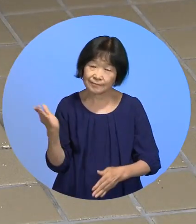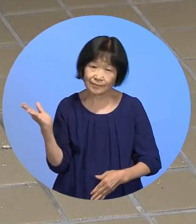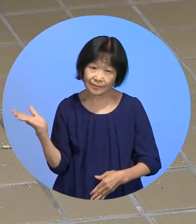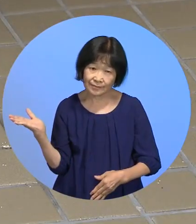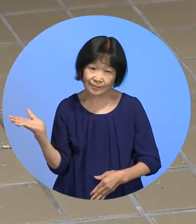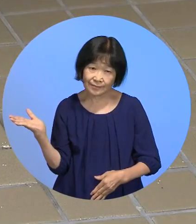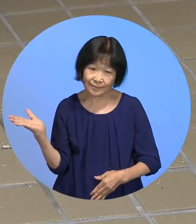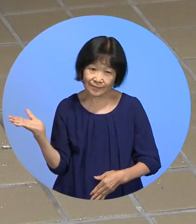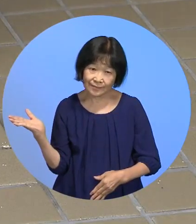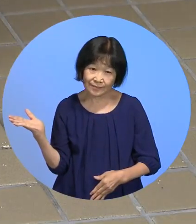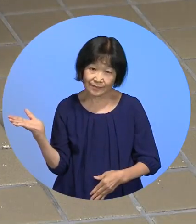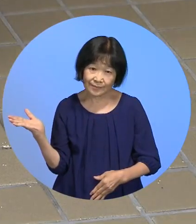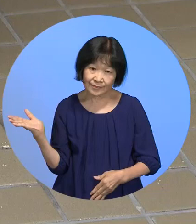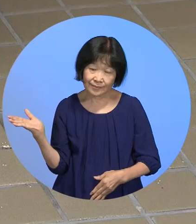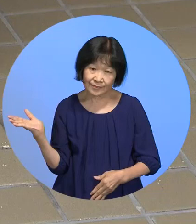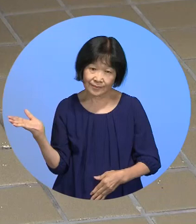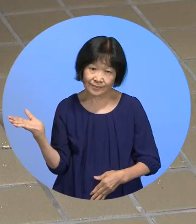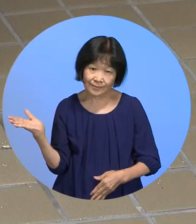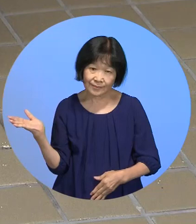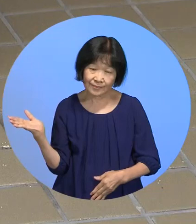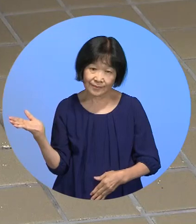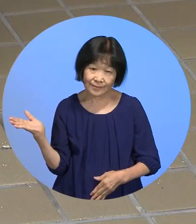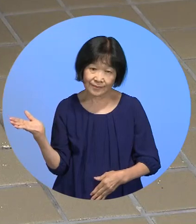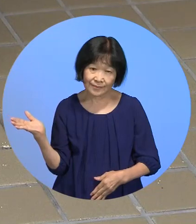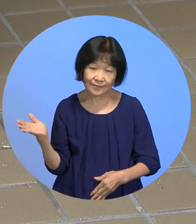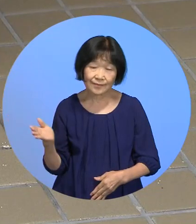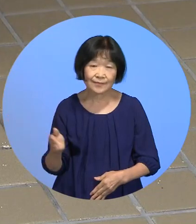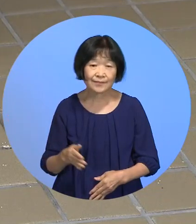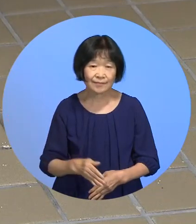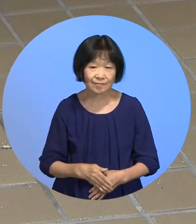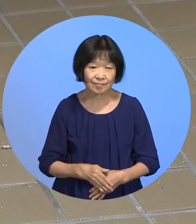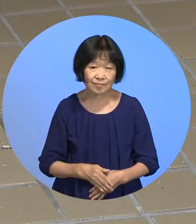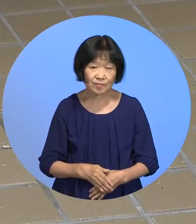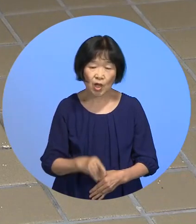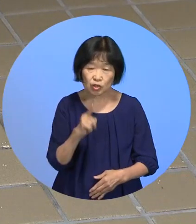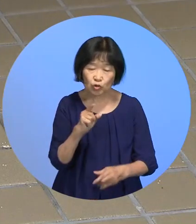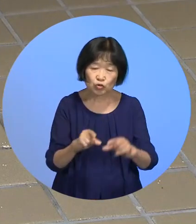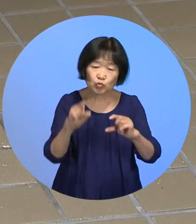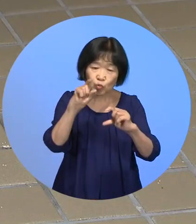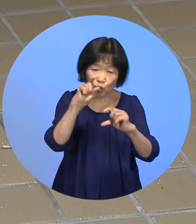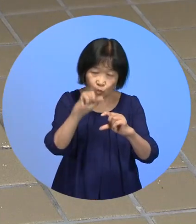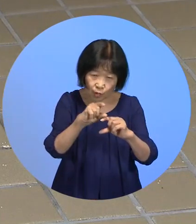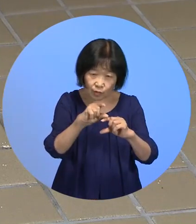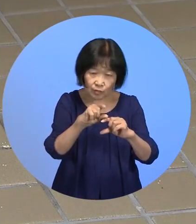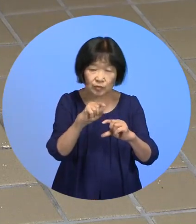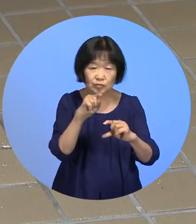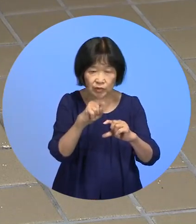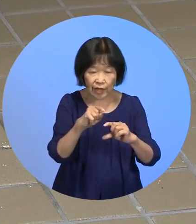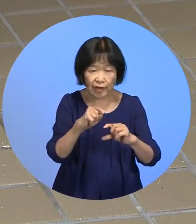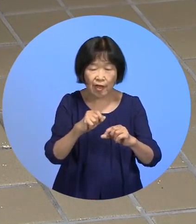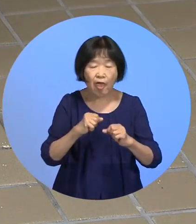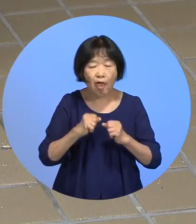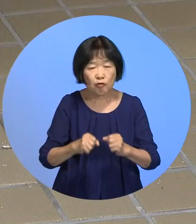をするとか、しないといけないところに一つ加えていただくだけで、運動量ってす